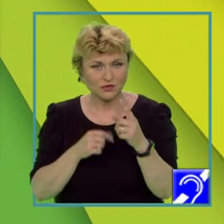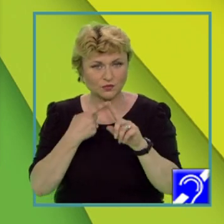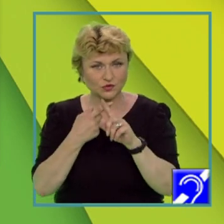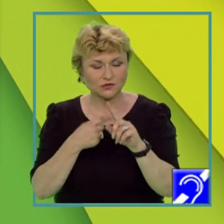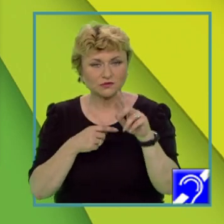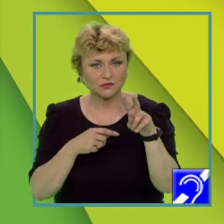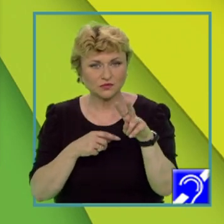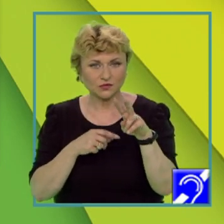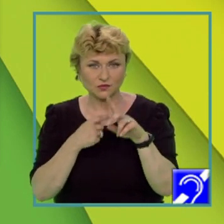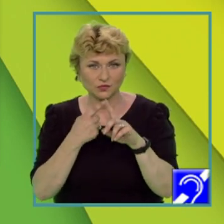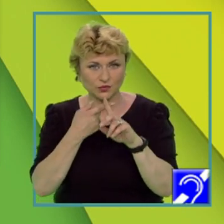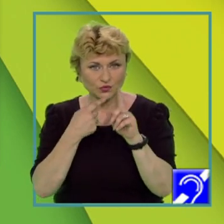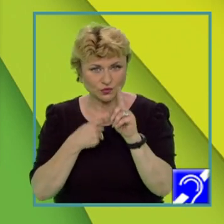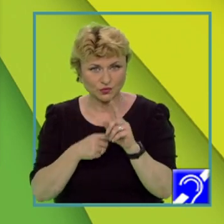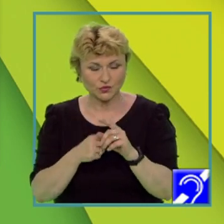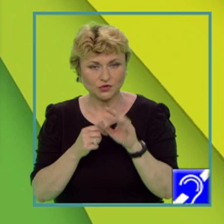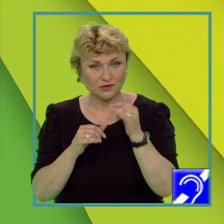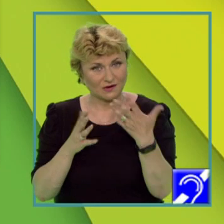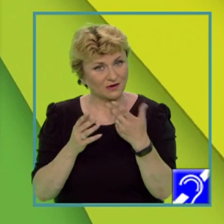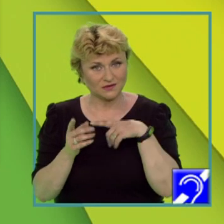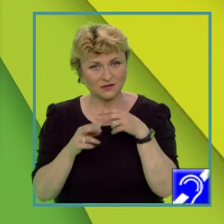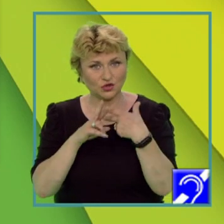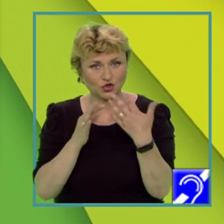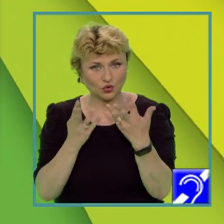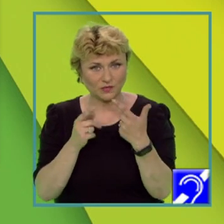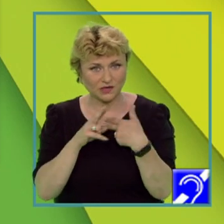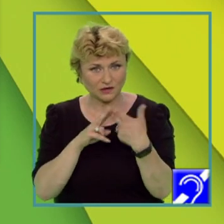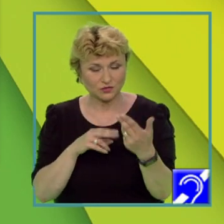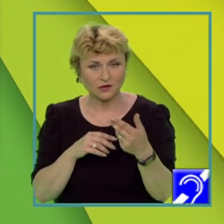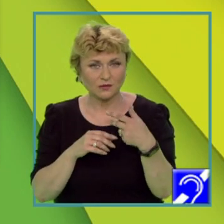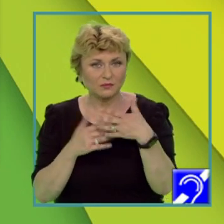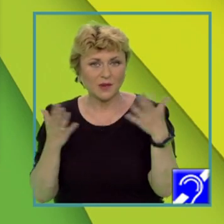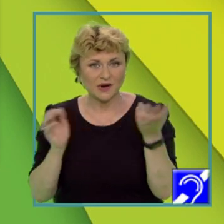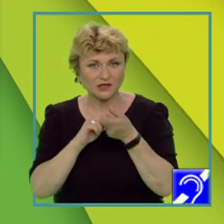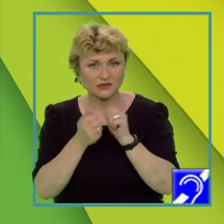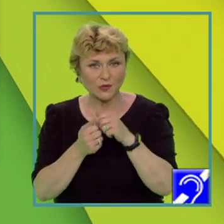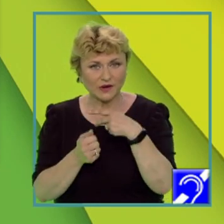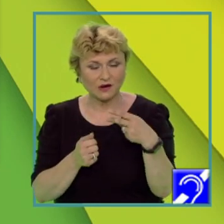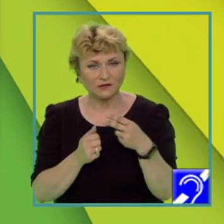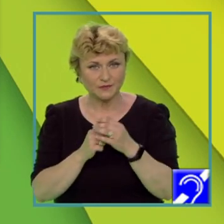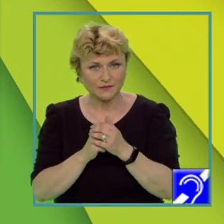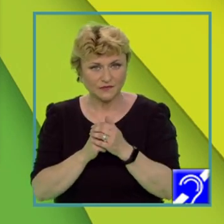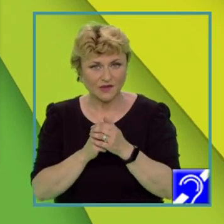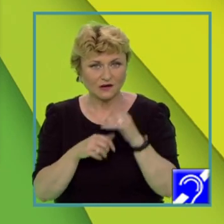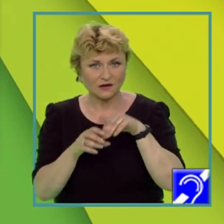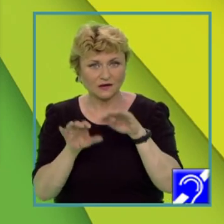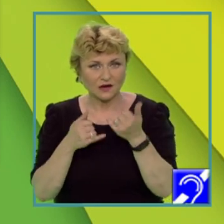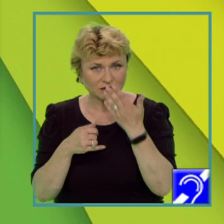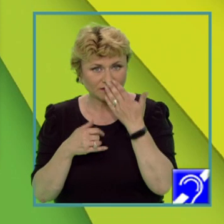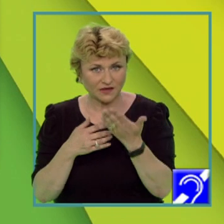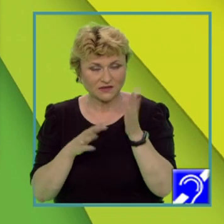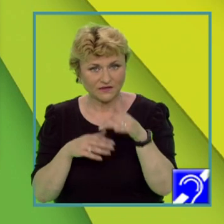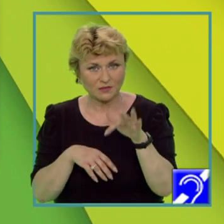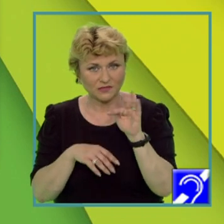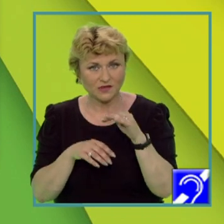plus 1 ori Care număr natural n mai mare sau egal decât 2 în cazul de față avem funcția f